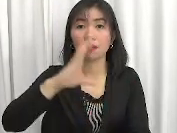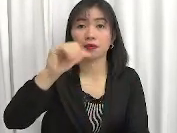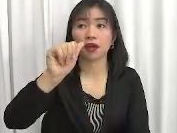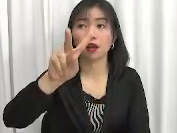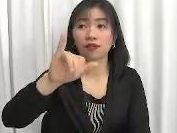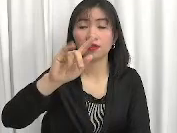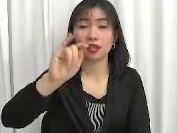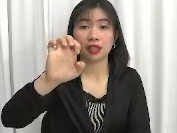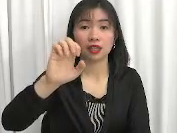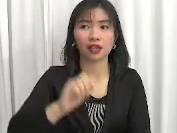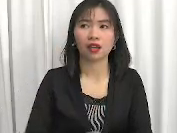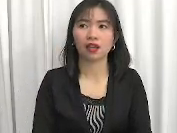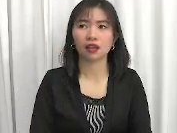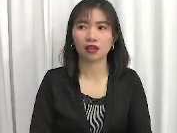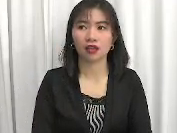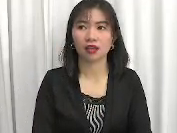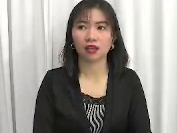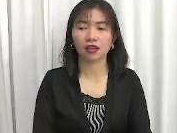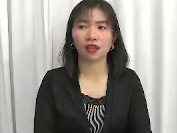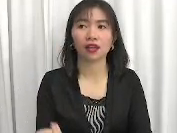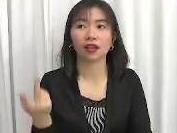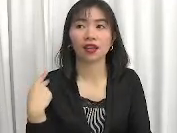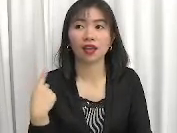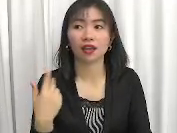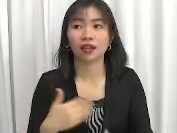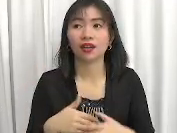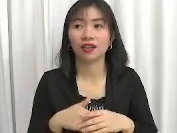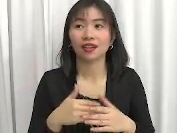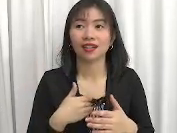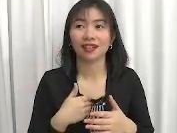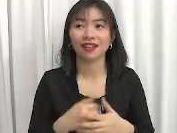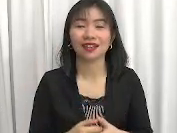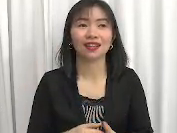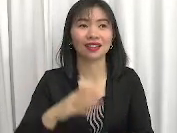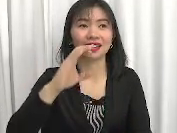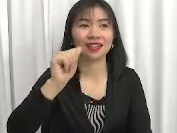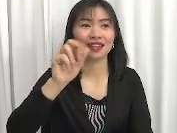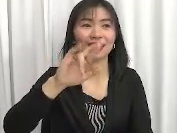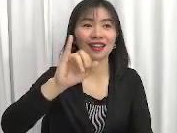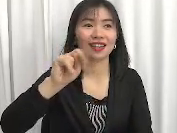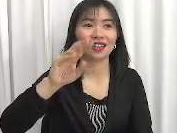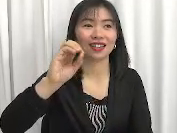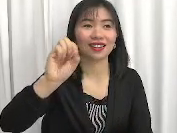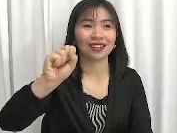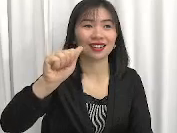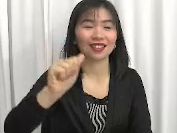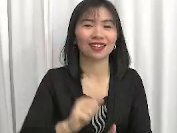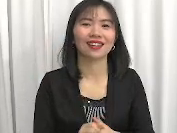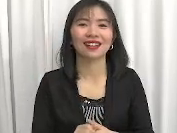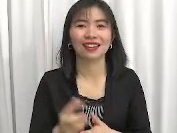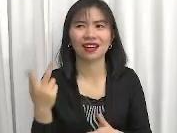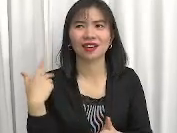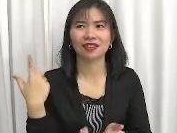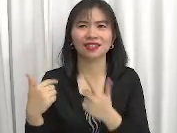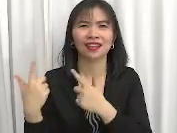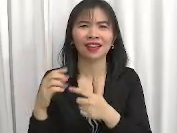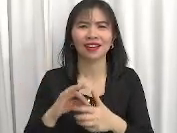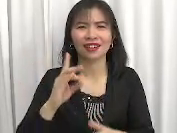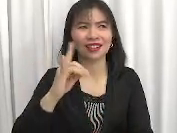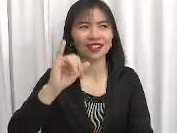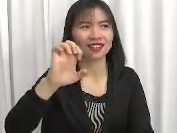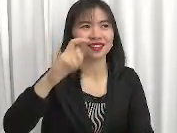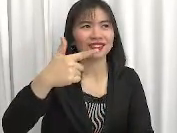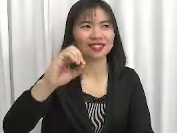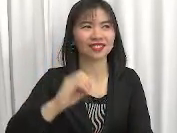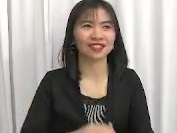may pagkakarinyo sa ako. At yan naman po talaga yung pinapakita. Lahi yan ni Diego Silang. Diego